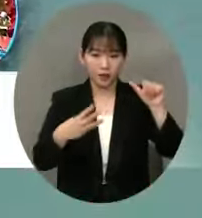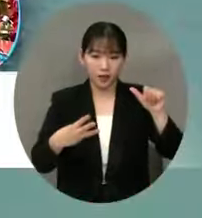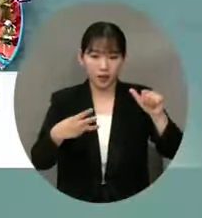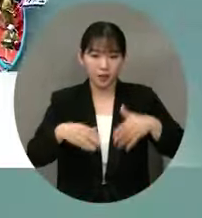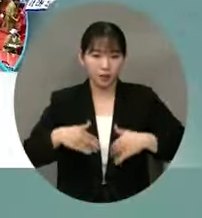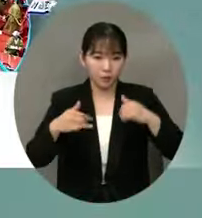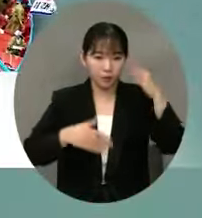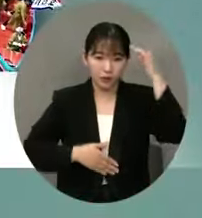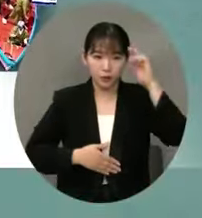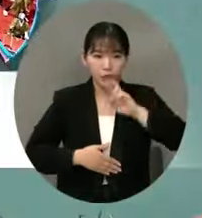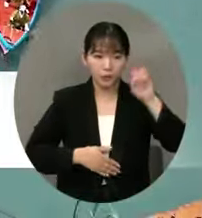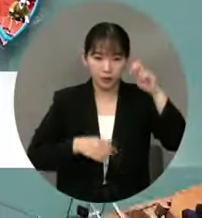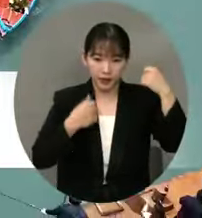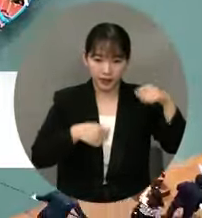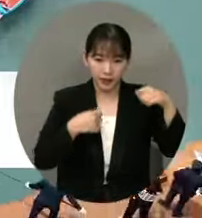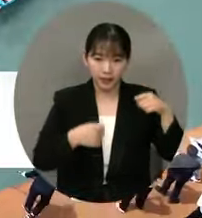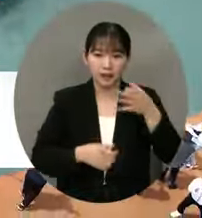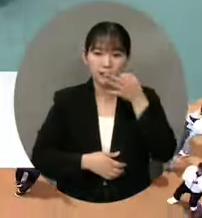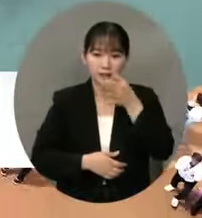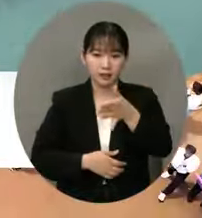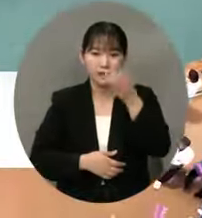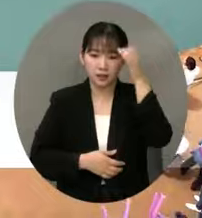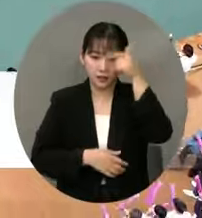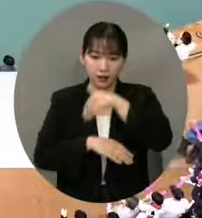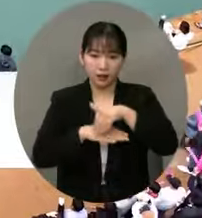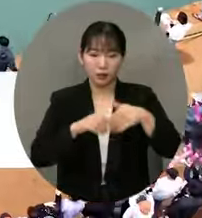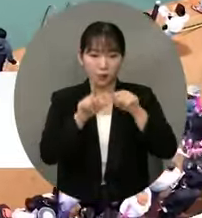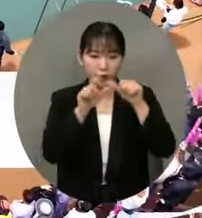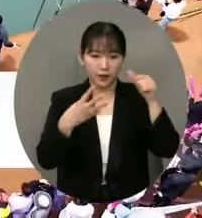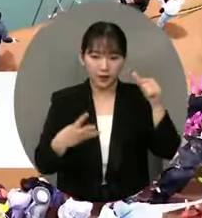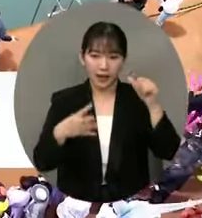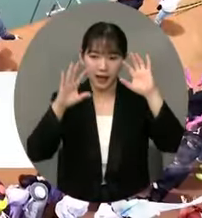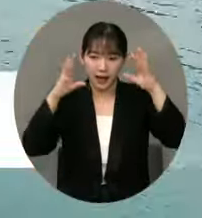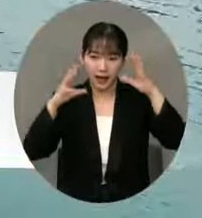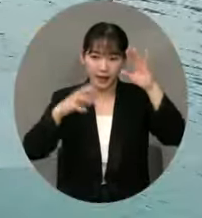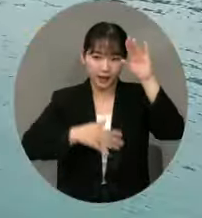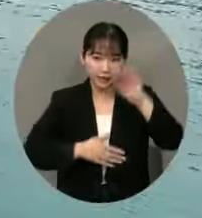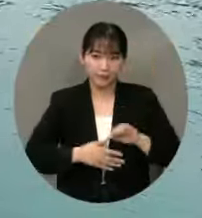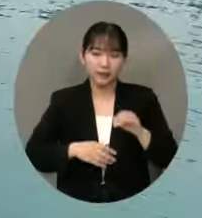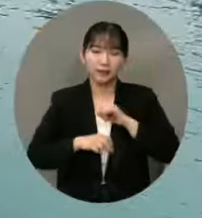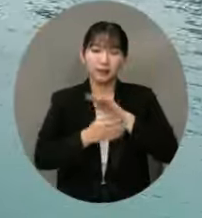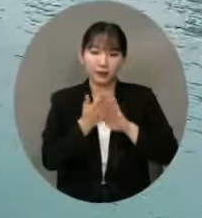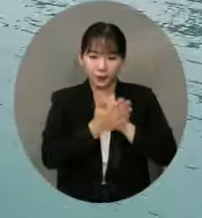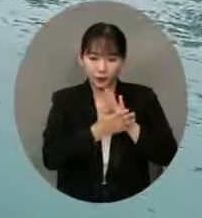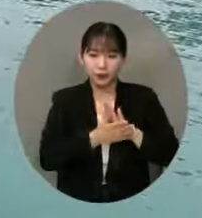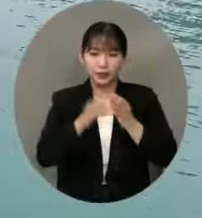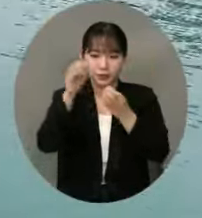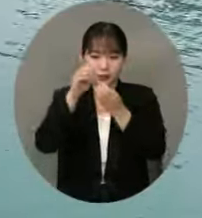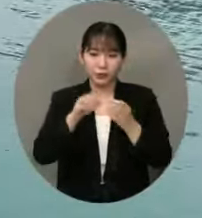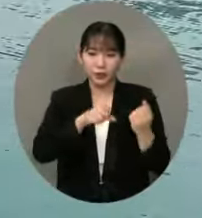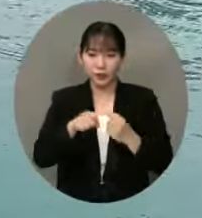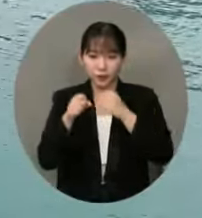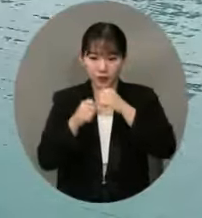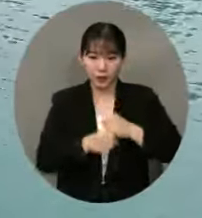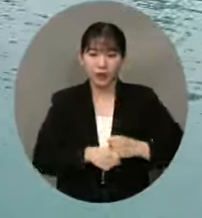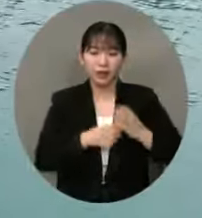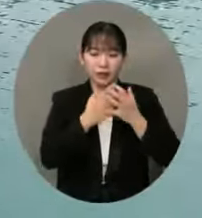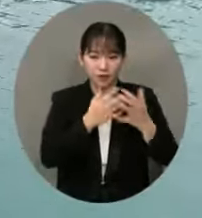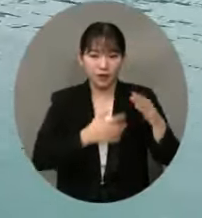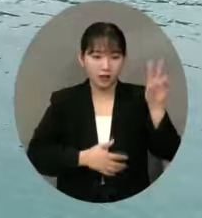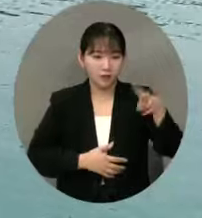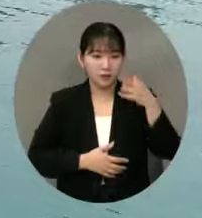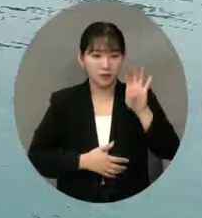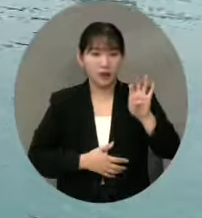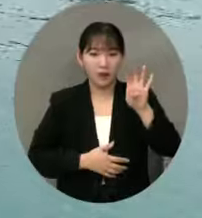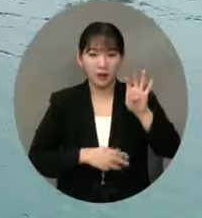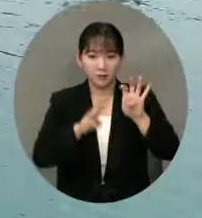남도 국악 한마당과 개막 공연이 펼쳐지고 5월 4일은 어린이 어울림 한마당과 전통 노젓기 대회,